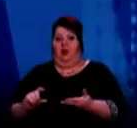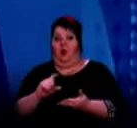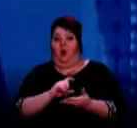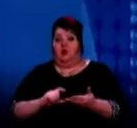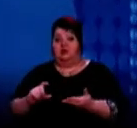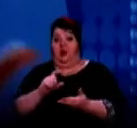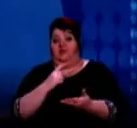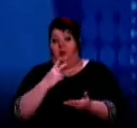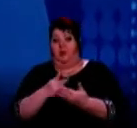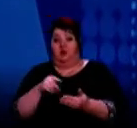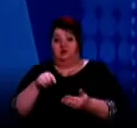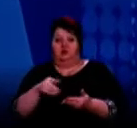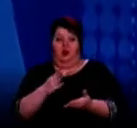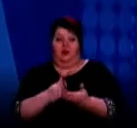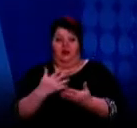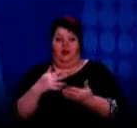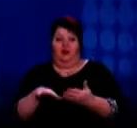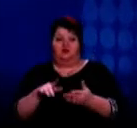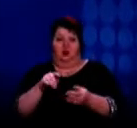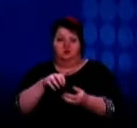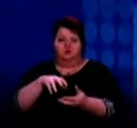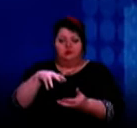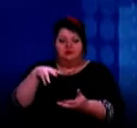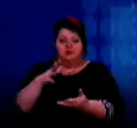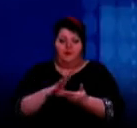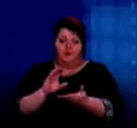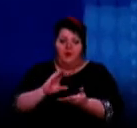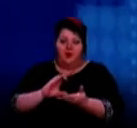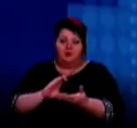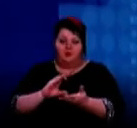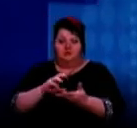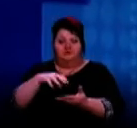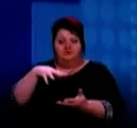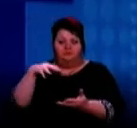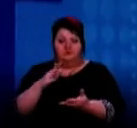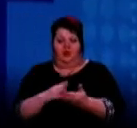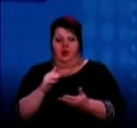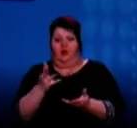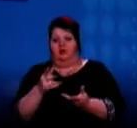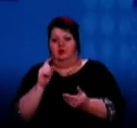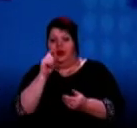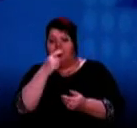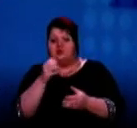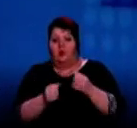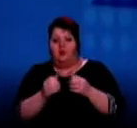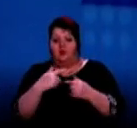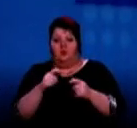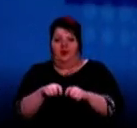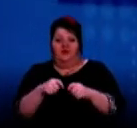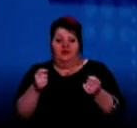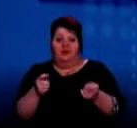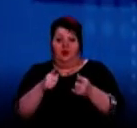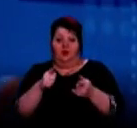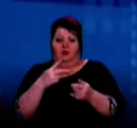бачимо, що там є вже, наприклад, ознаки здуття, або, наприклад, якщо ми отримали кисломолочний продукт, ми відкрили його і бачимо, що